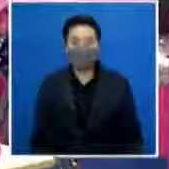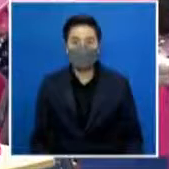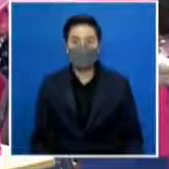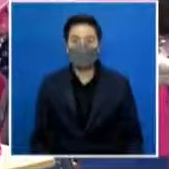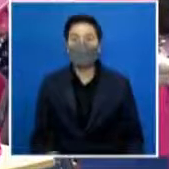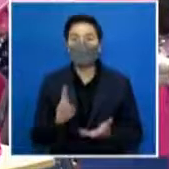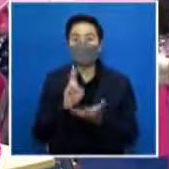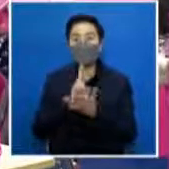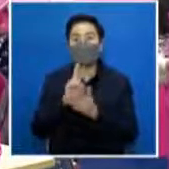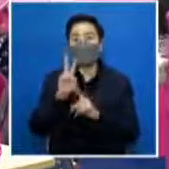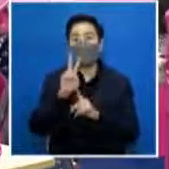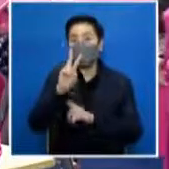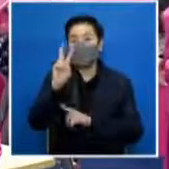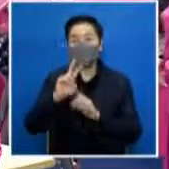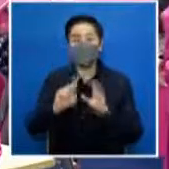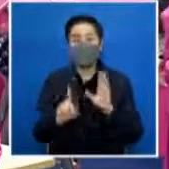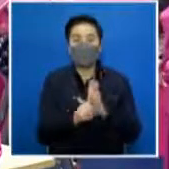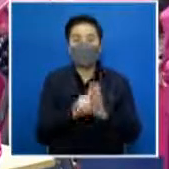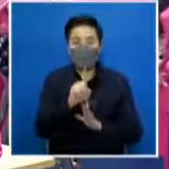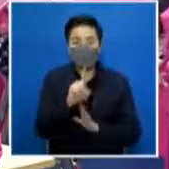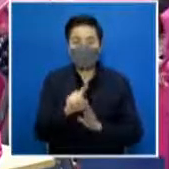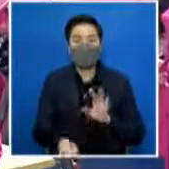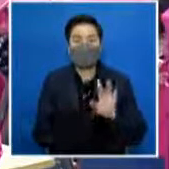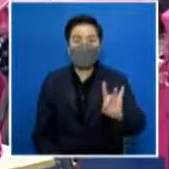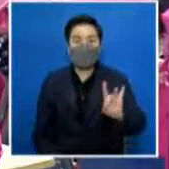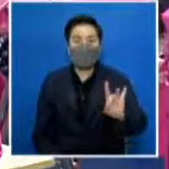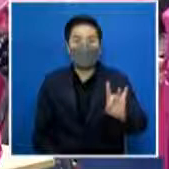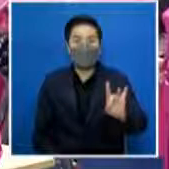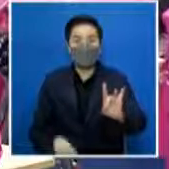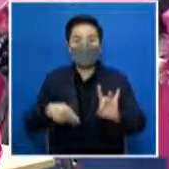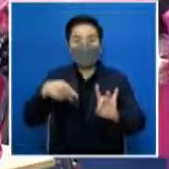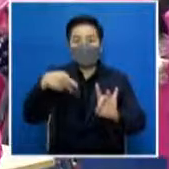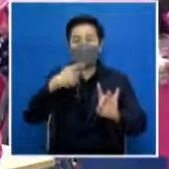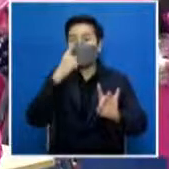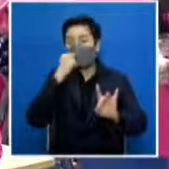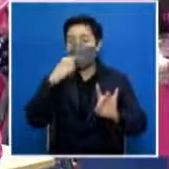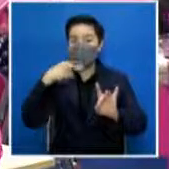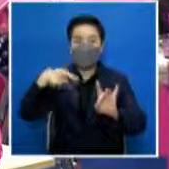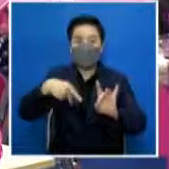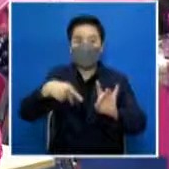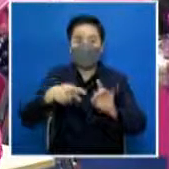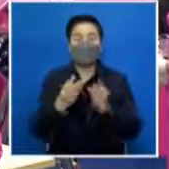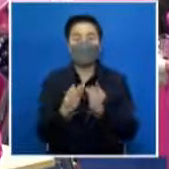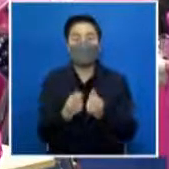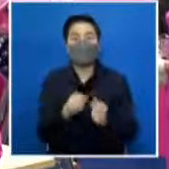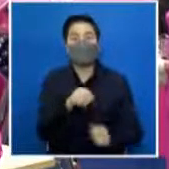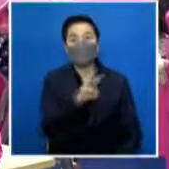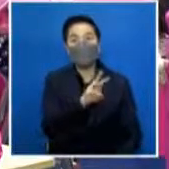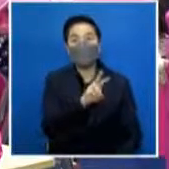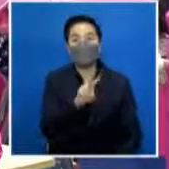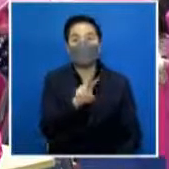อันดับที่2หมุน1ครั้งงวดที่8หมวดอักษร P เลขที่ออก